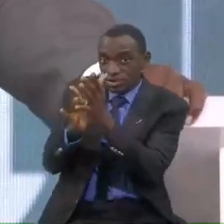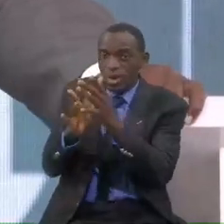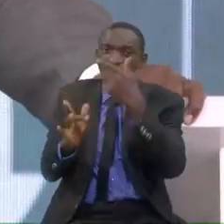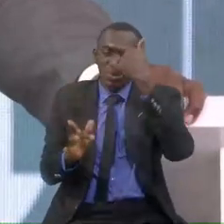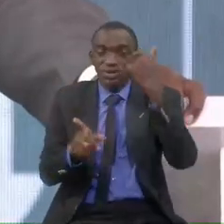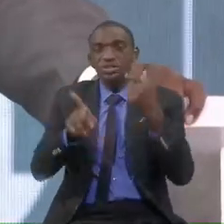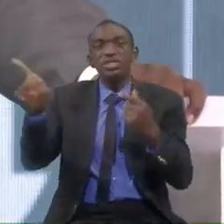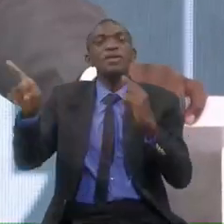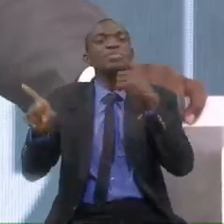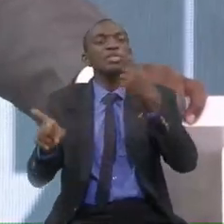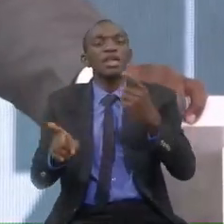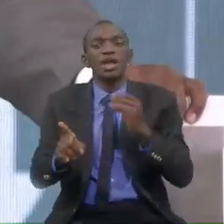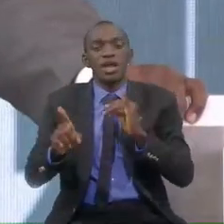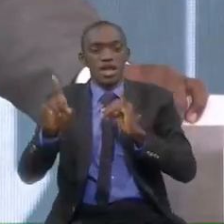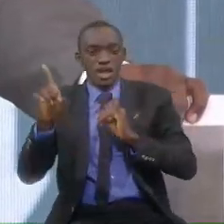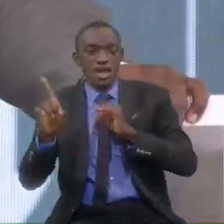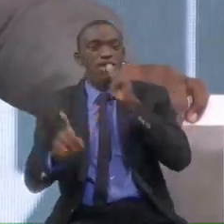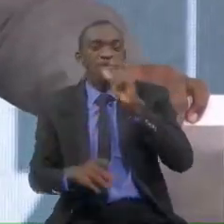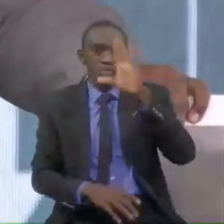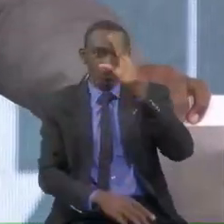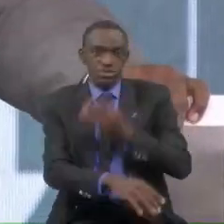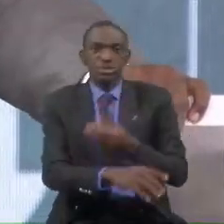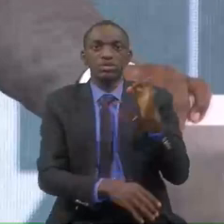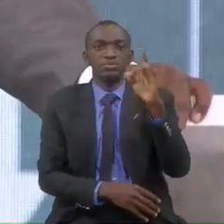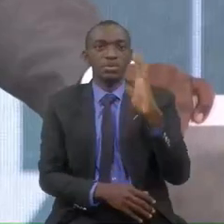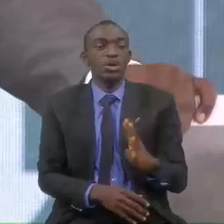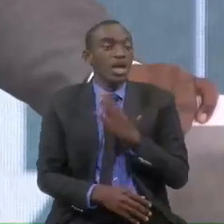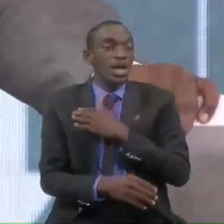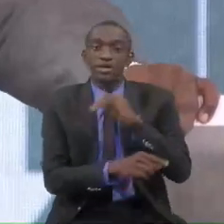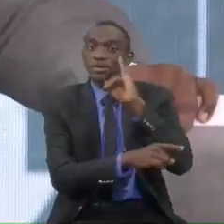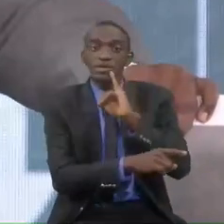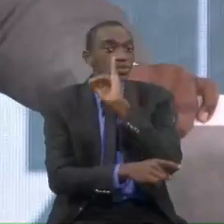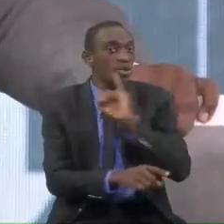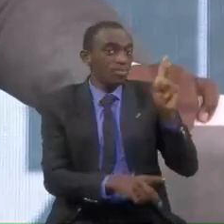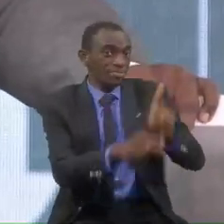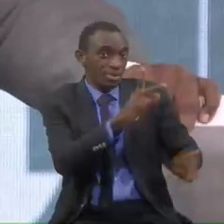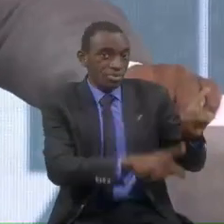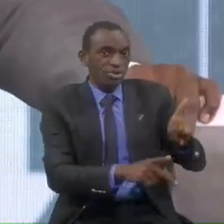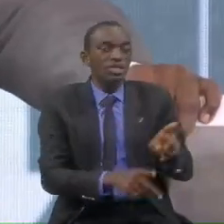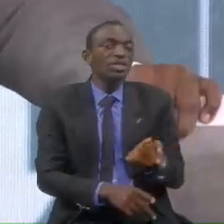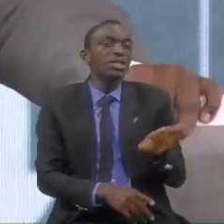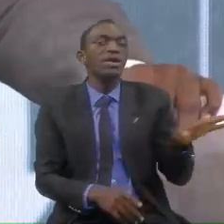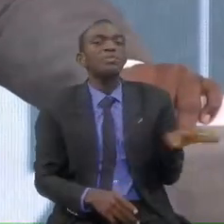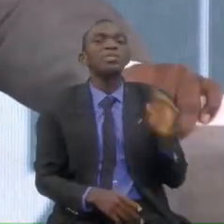Dieu. Et les Israélites, le Sanhédrin et ces gens-là, ils ont dit,